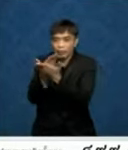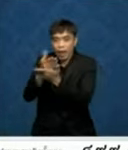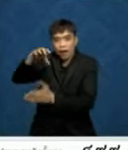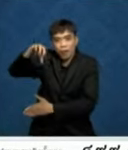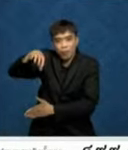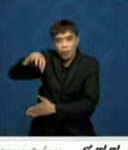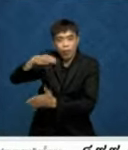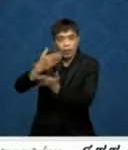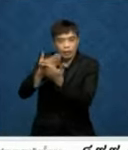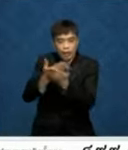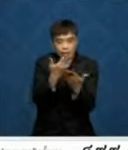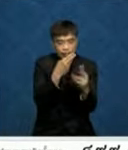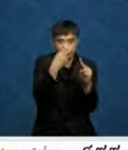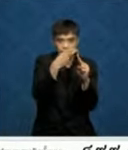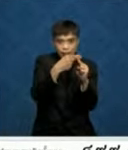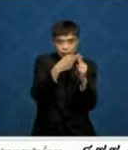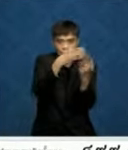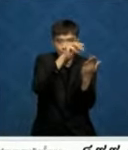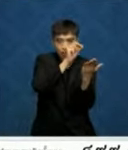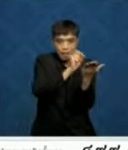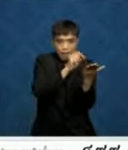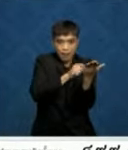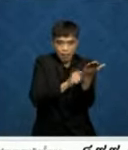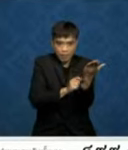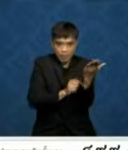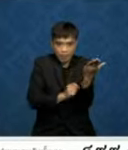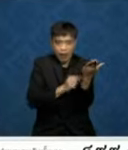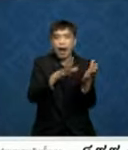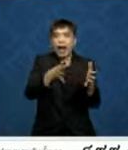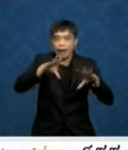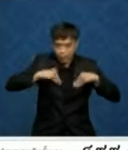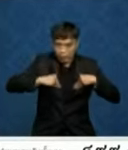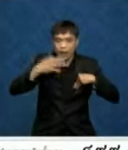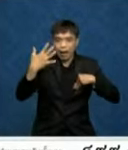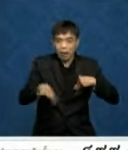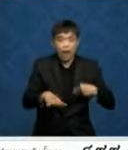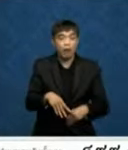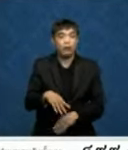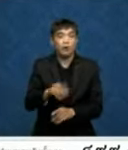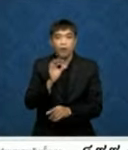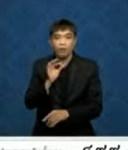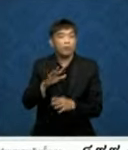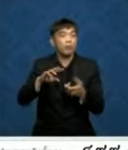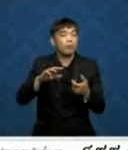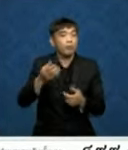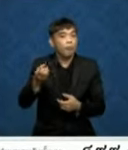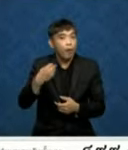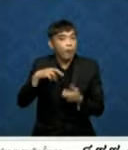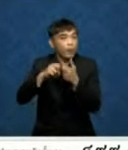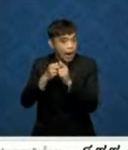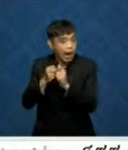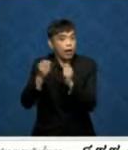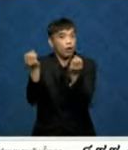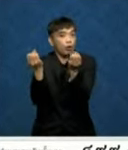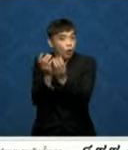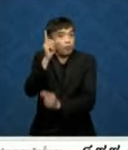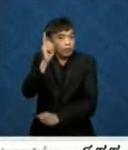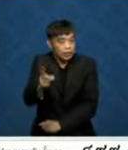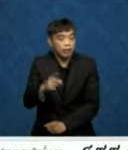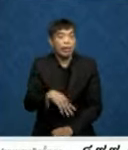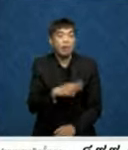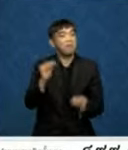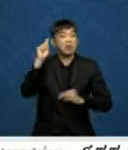านก็มีรายนามอยู่ในรายงานฉบับนี้เนี่ยว่าท่านก็รับรู้รับทราบแล้วเนี่ยคงจะอ้างว่าท่านไม่รู้ไม่ทราบประเด็นกฎหมายที่ผมยกขึ้นมาไม่ได้นะท่านประธานก็